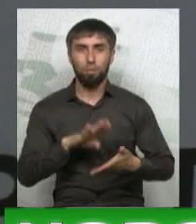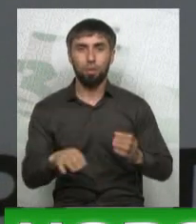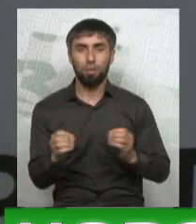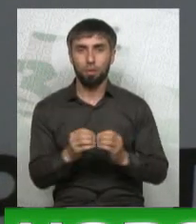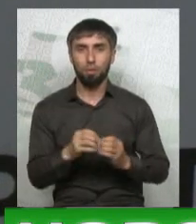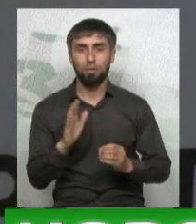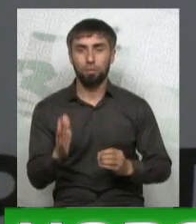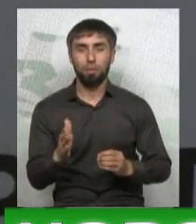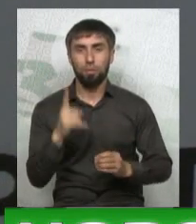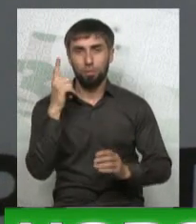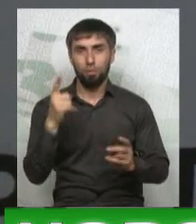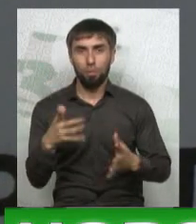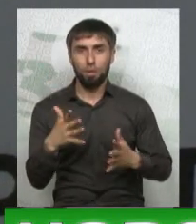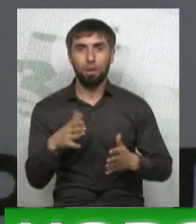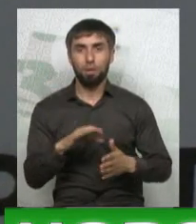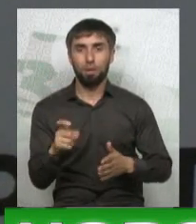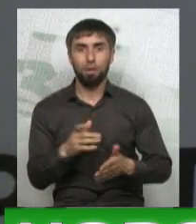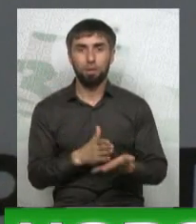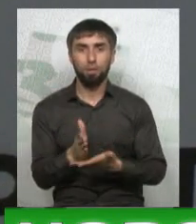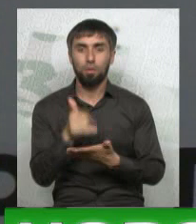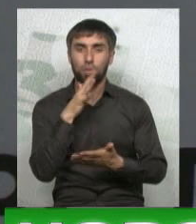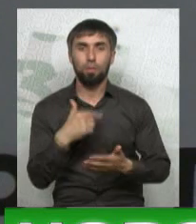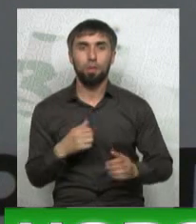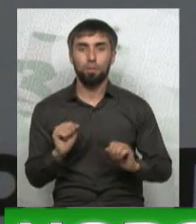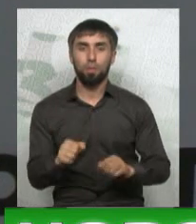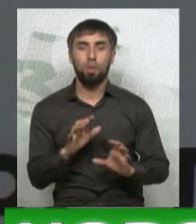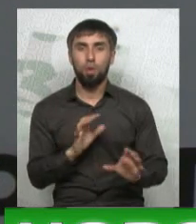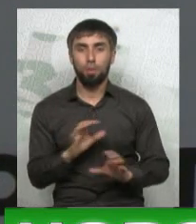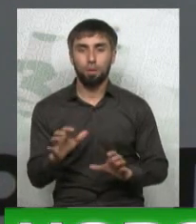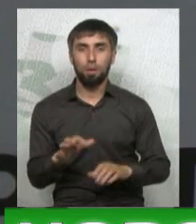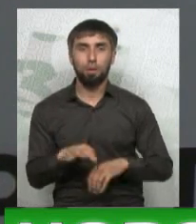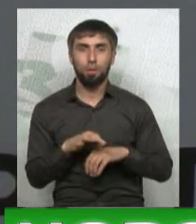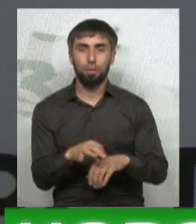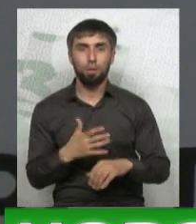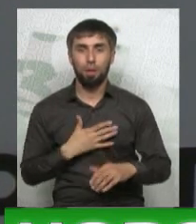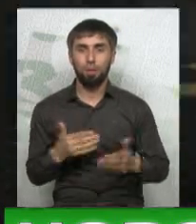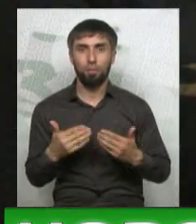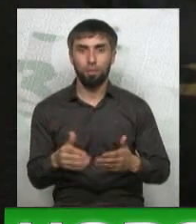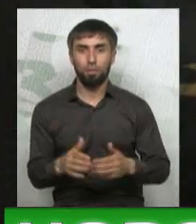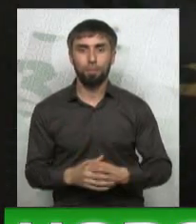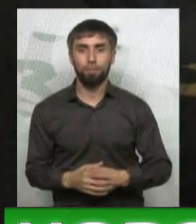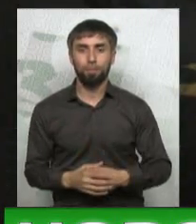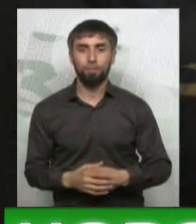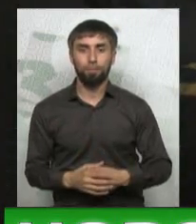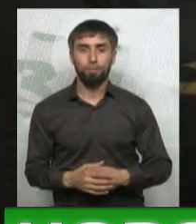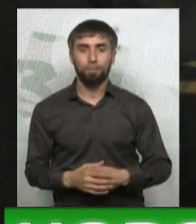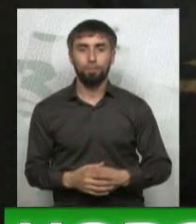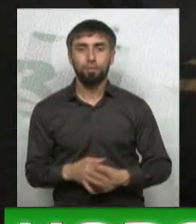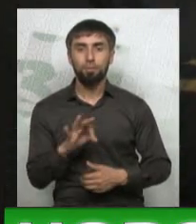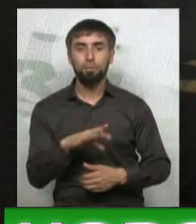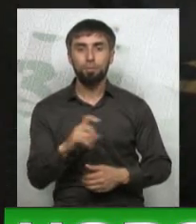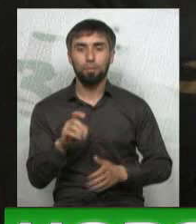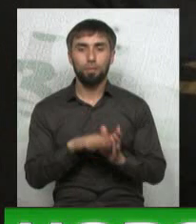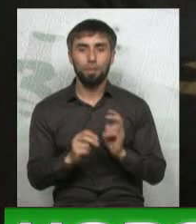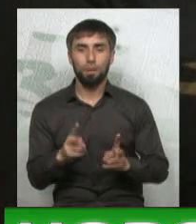будет понимание тех направлений, которые мы можем обеспечить, сопроводить наших выпускников. О мерах